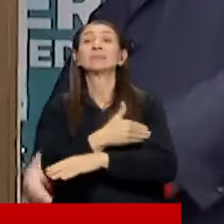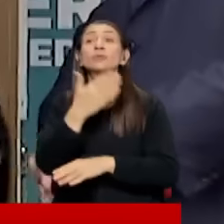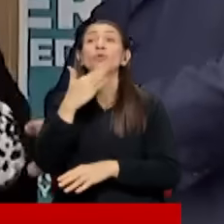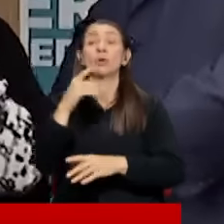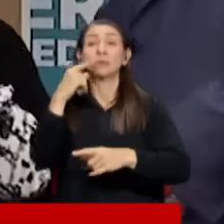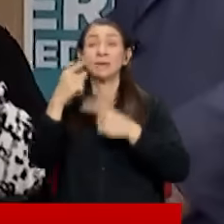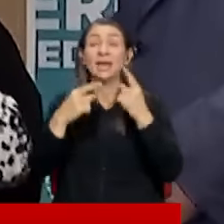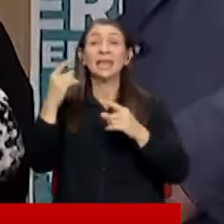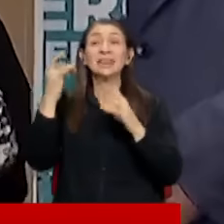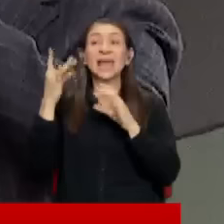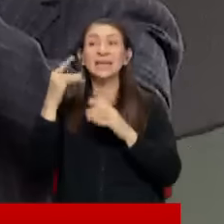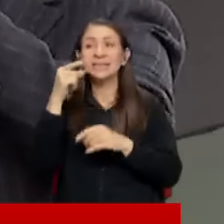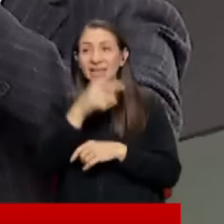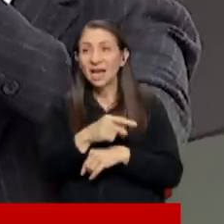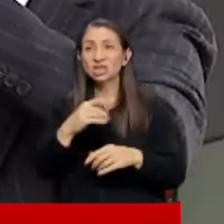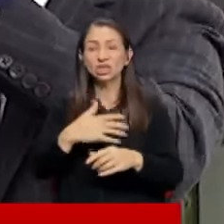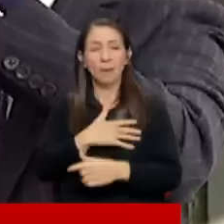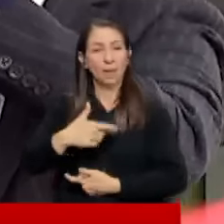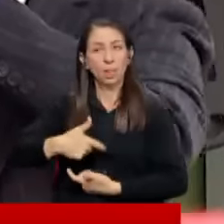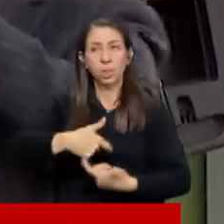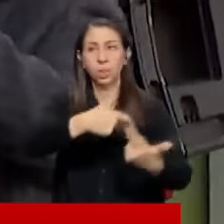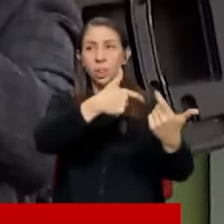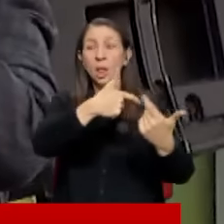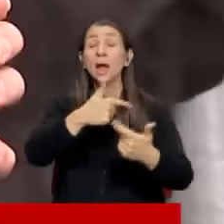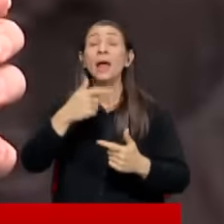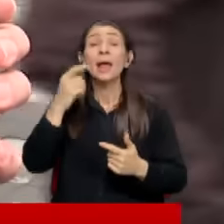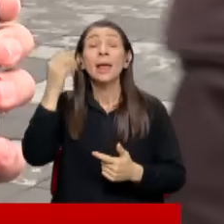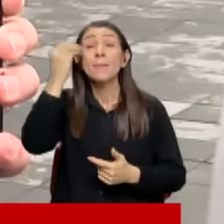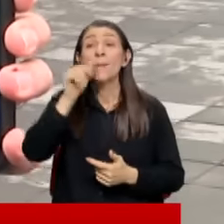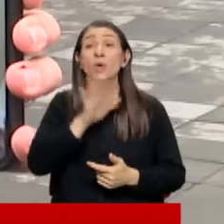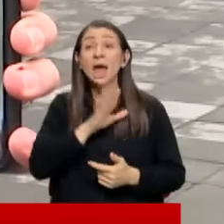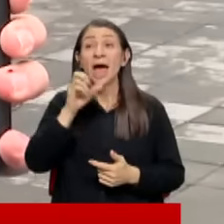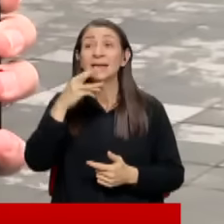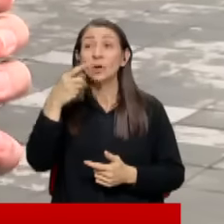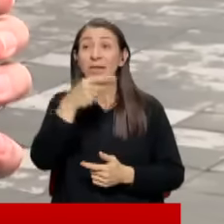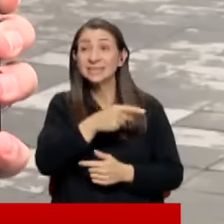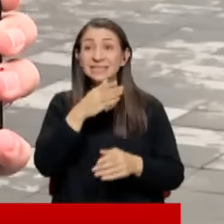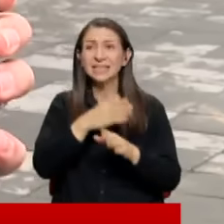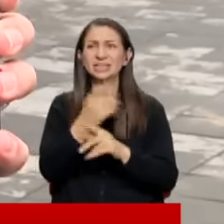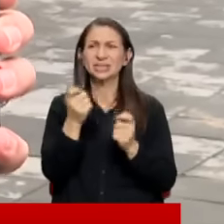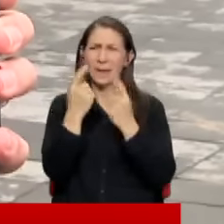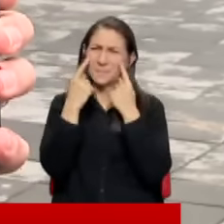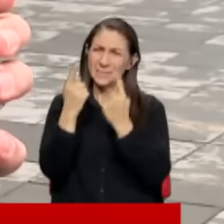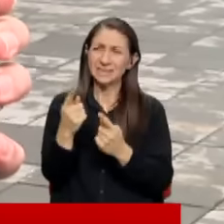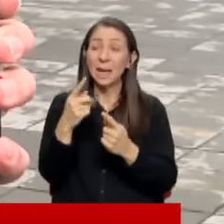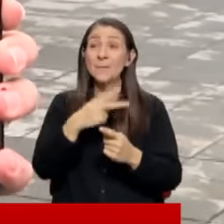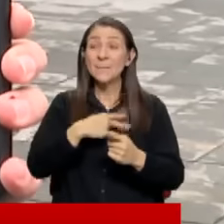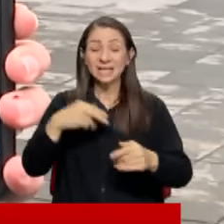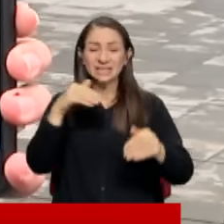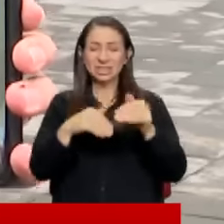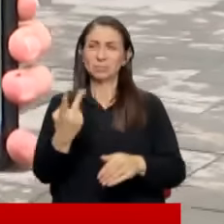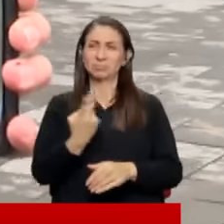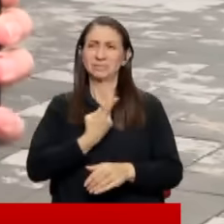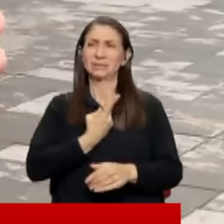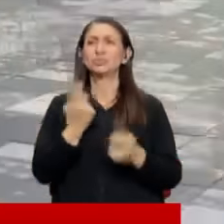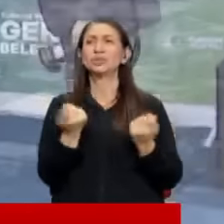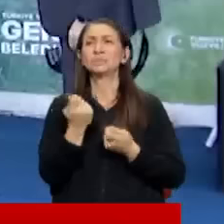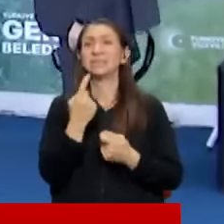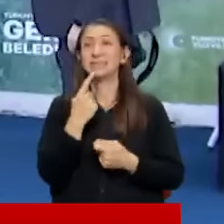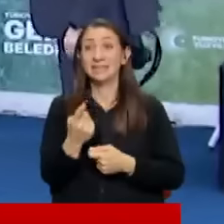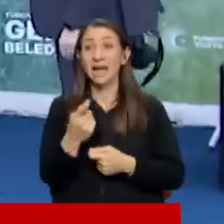çıkışını Tekirdağ'da CHP'nin üstüne yükledi. İmamoğlu'ndan Erdoğan gerçek işleriyle uğraşsın, yerel seçim bizim işimiz yanıtı